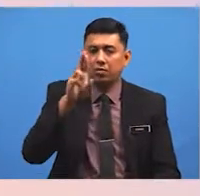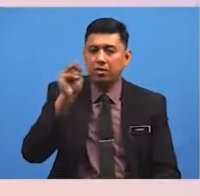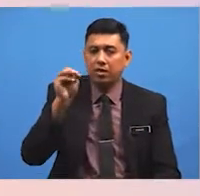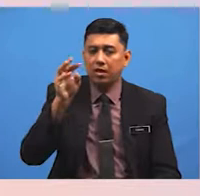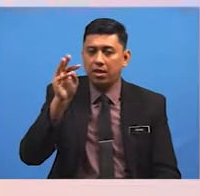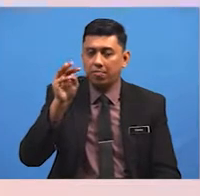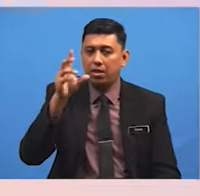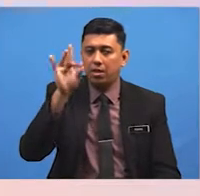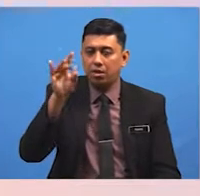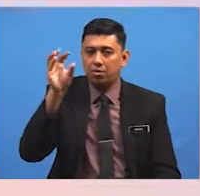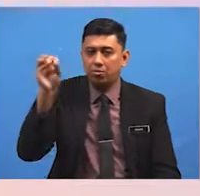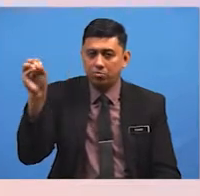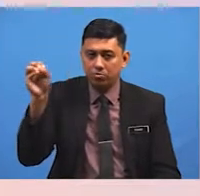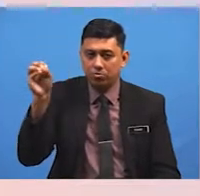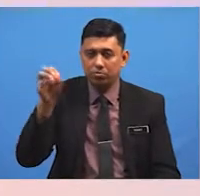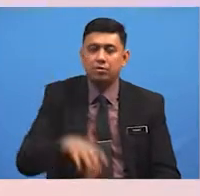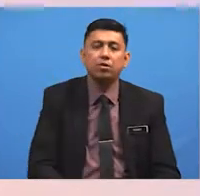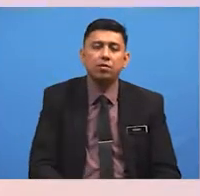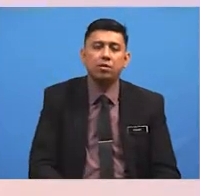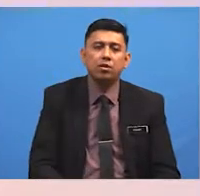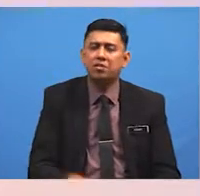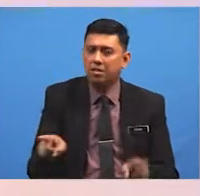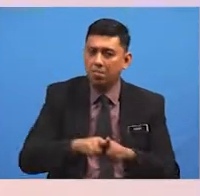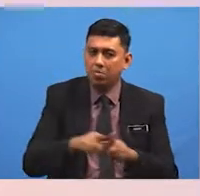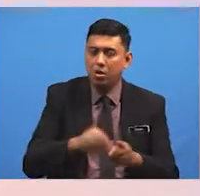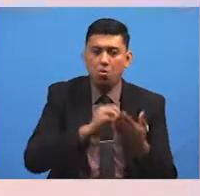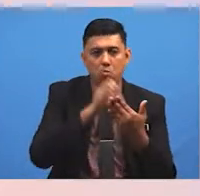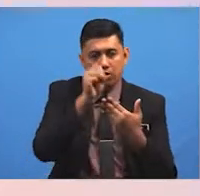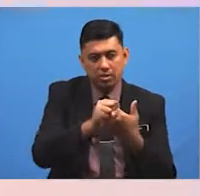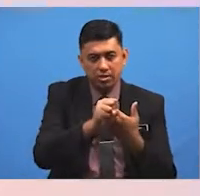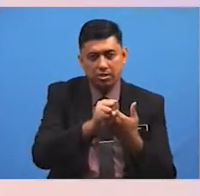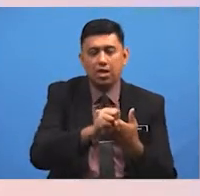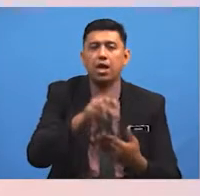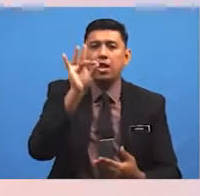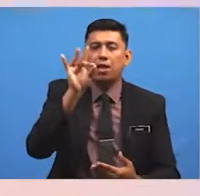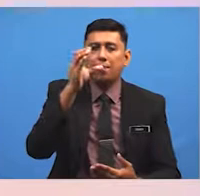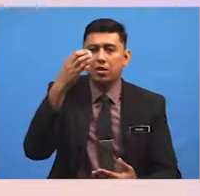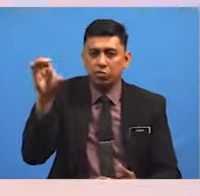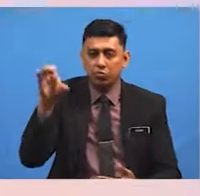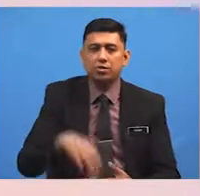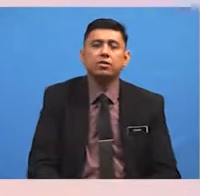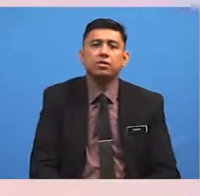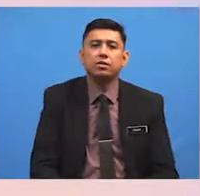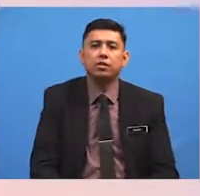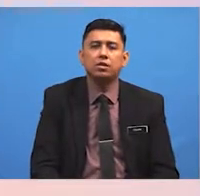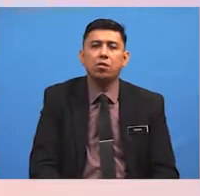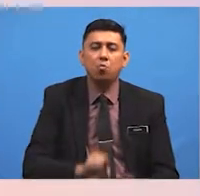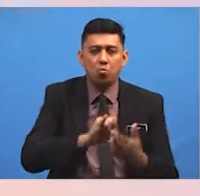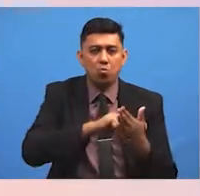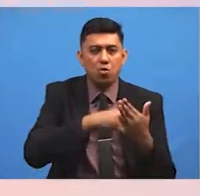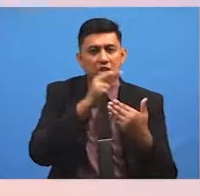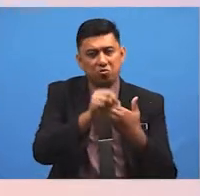am844d soal m800 bulan Jun murid-murid kosong hem